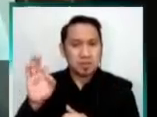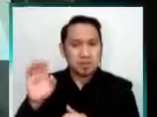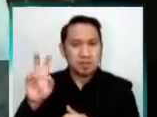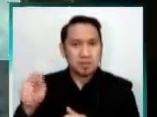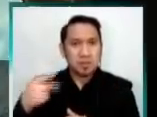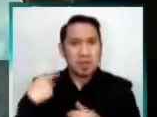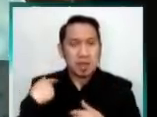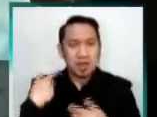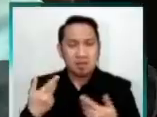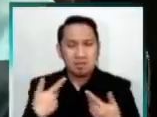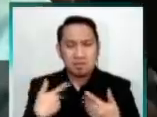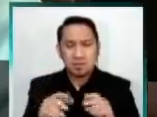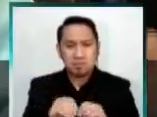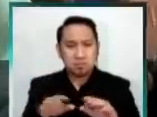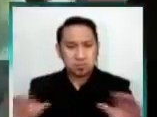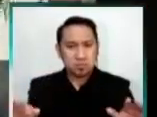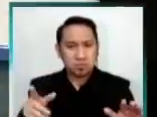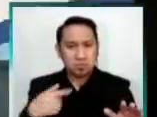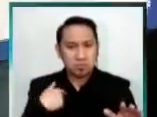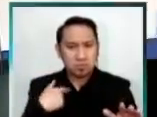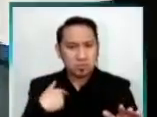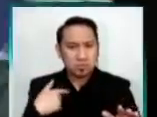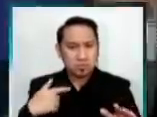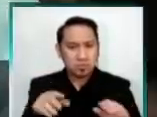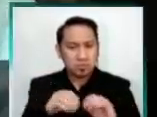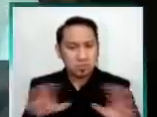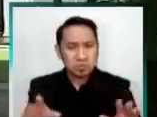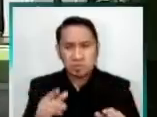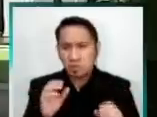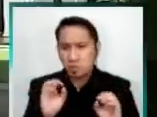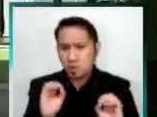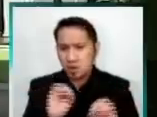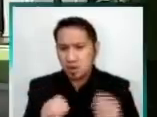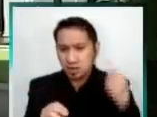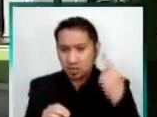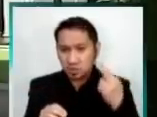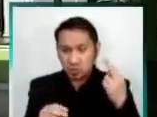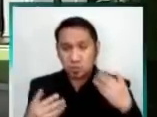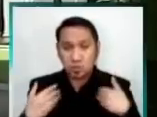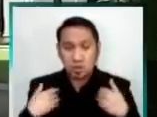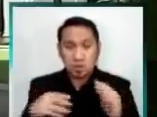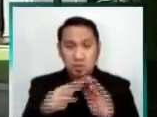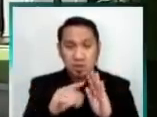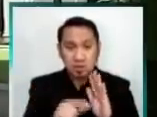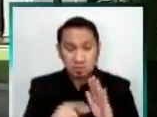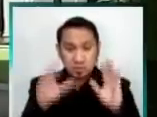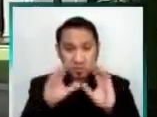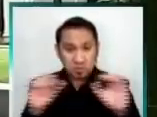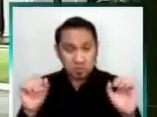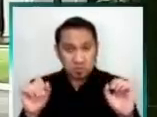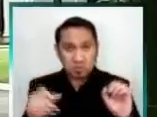isang audio recording. Sabi ni Lorenzana, walang sapat na dahilan para magdeklara ng martial law ang Malacañang. Tinawag itong walang